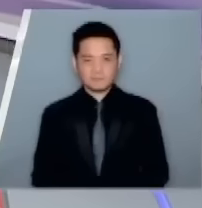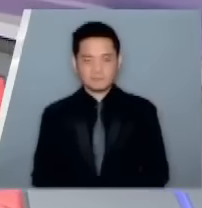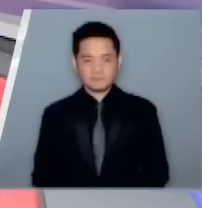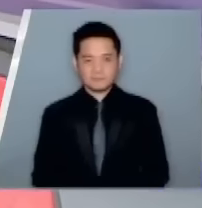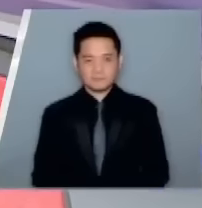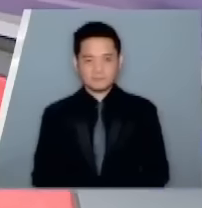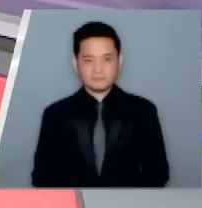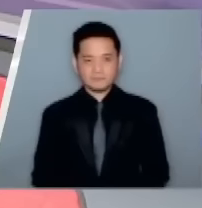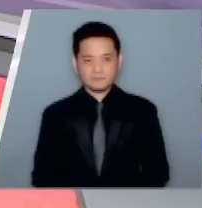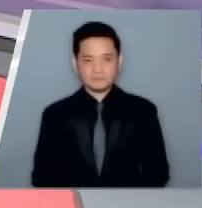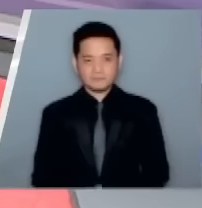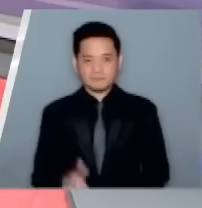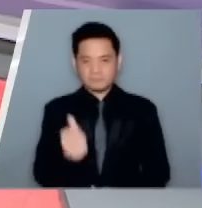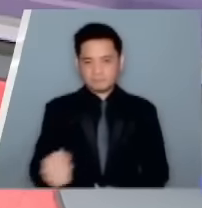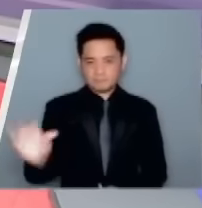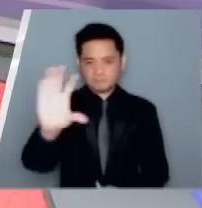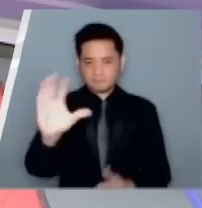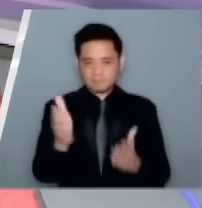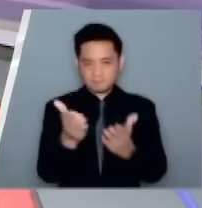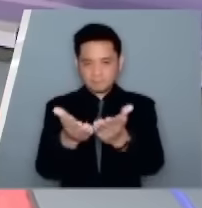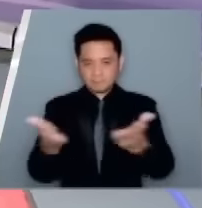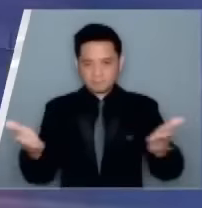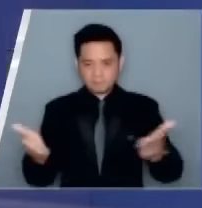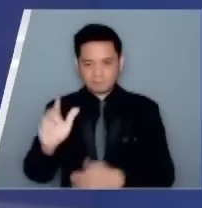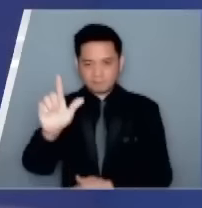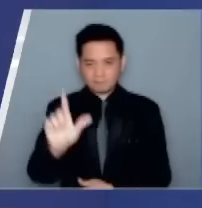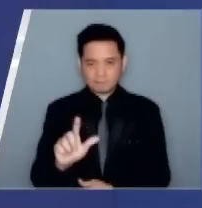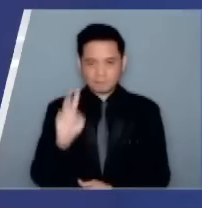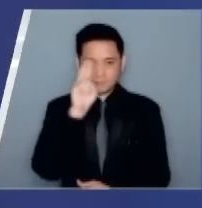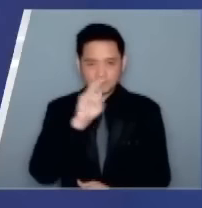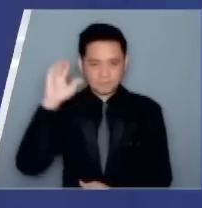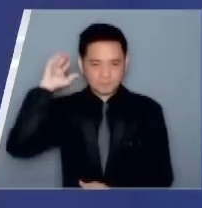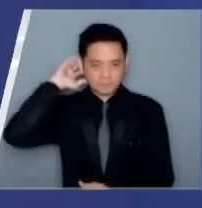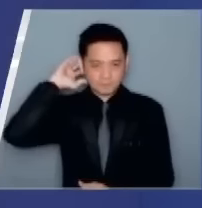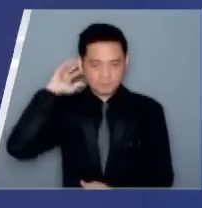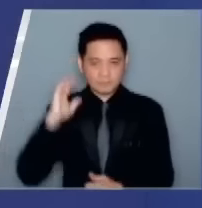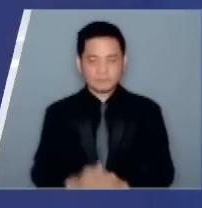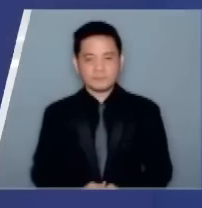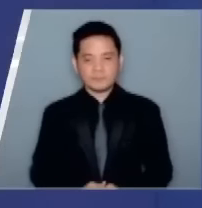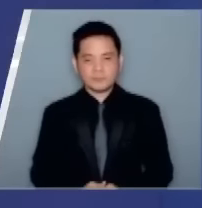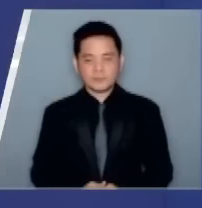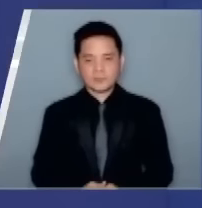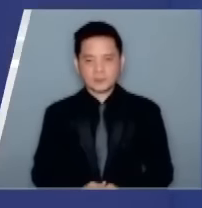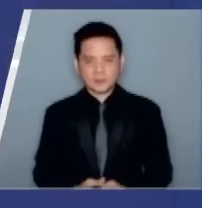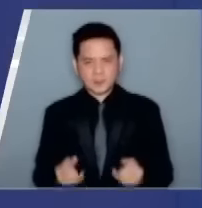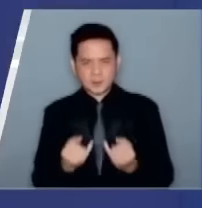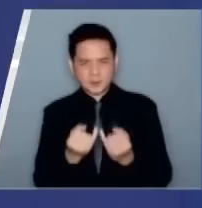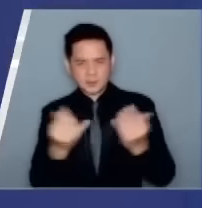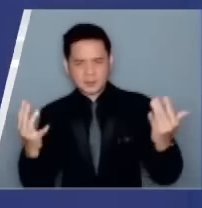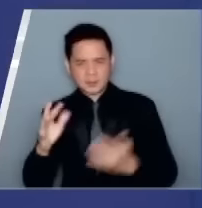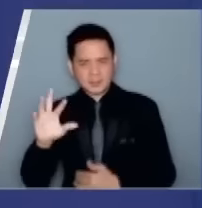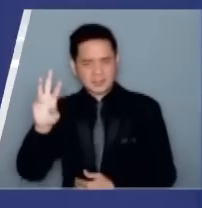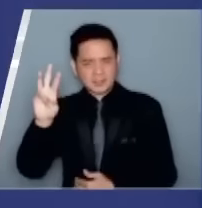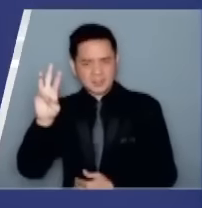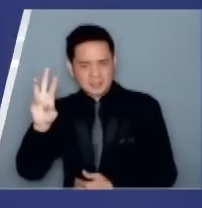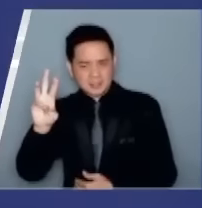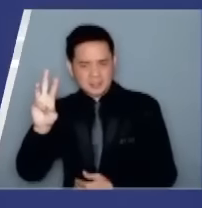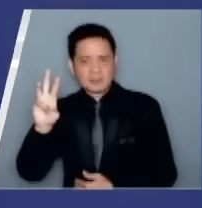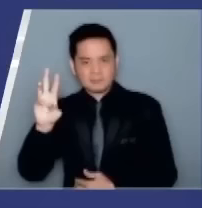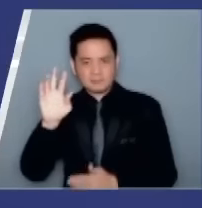Magandang gabi po Luzon Visayas at Mindanao ikaanim na bagyo na ang bumabayo sa mga oras na ito sa